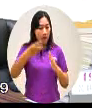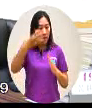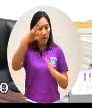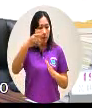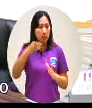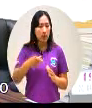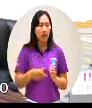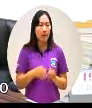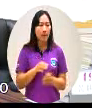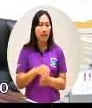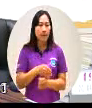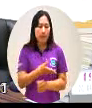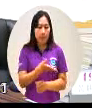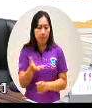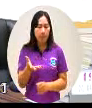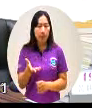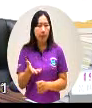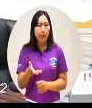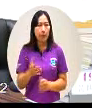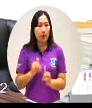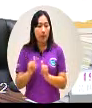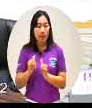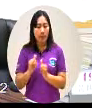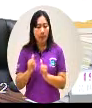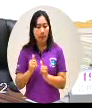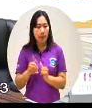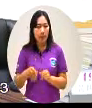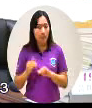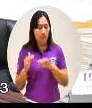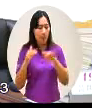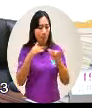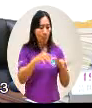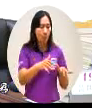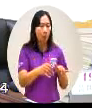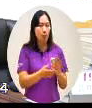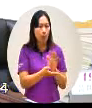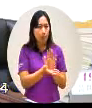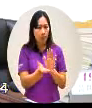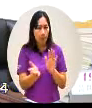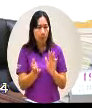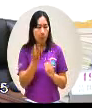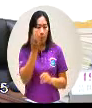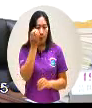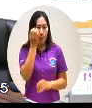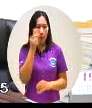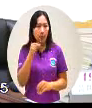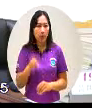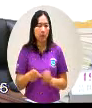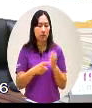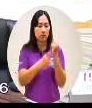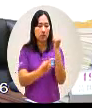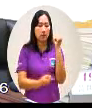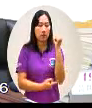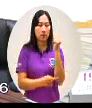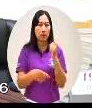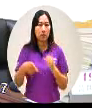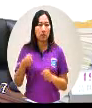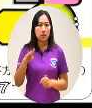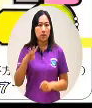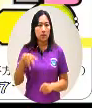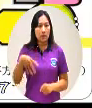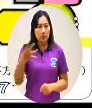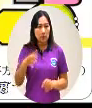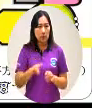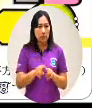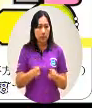相当的面积来，和咱的乡亲做回馈。你看400平，电视区